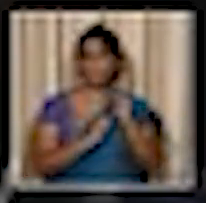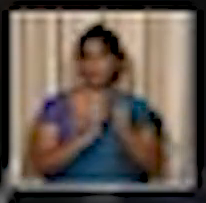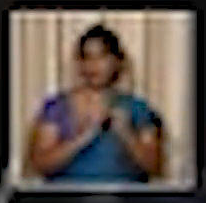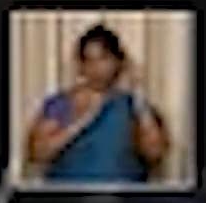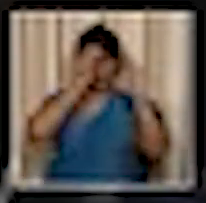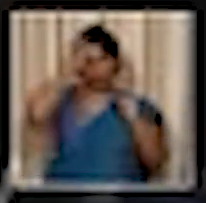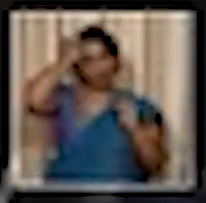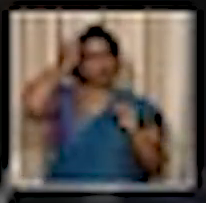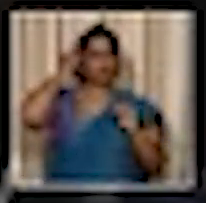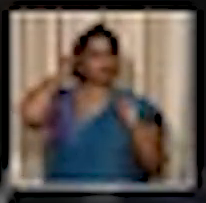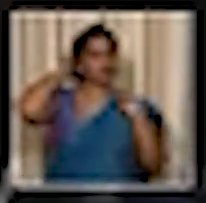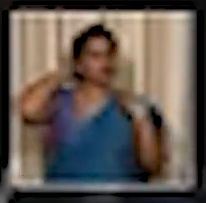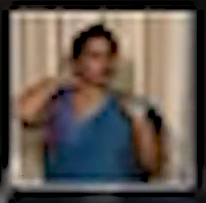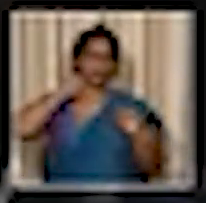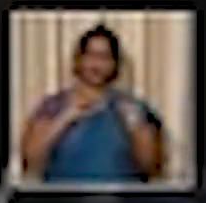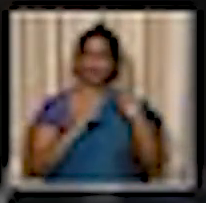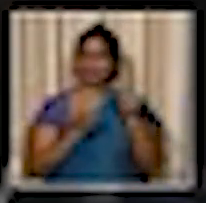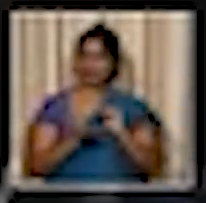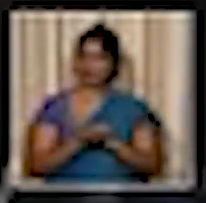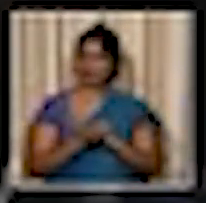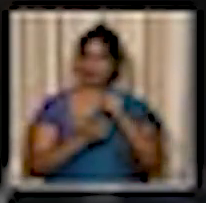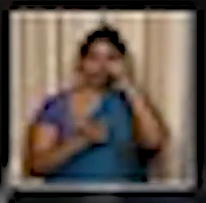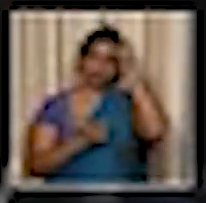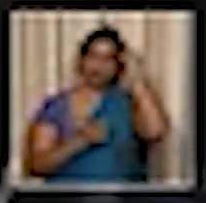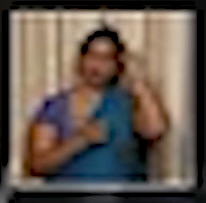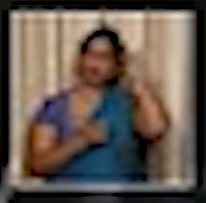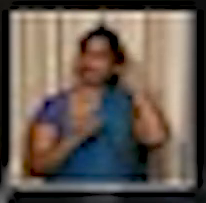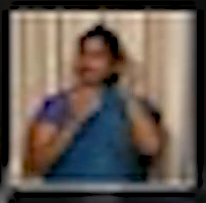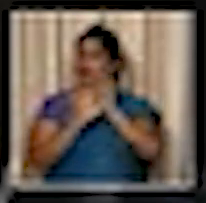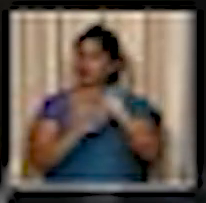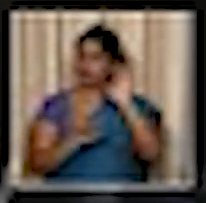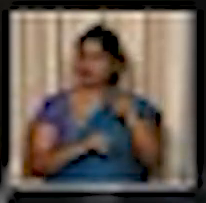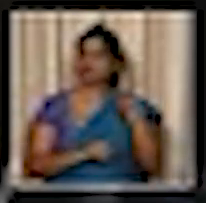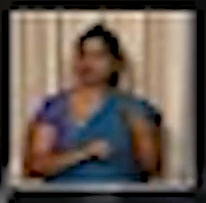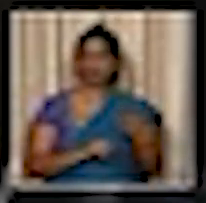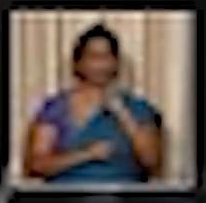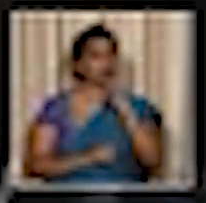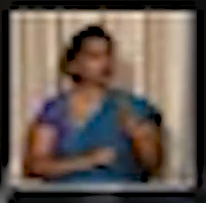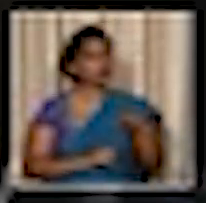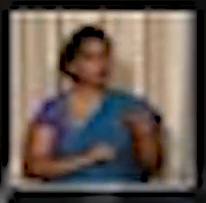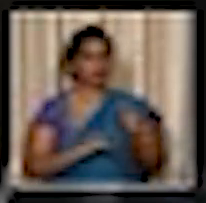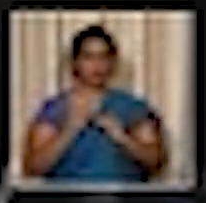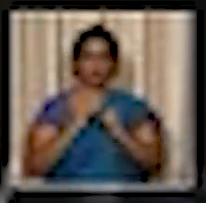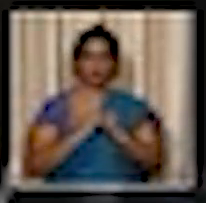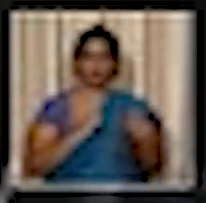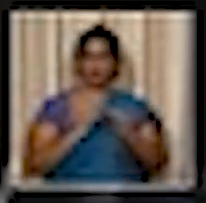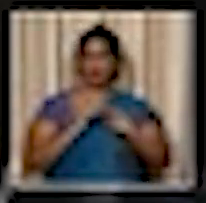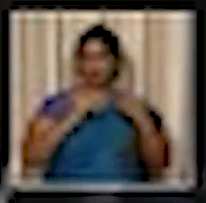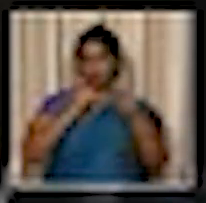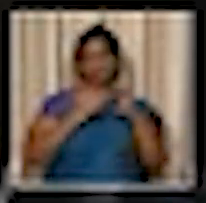වැඩි. තවද ඉහත ප්‍රකාශය නිකුත් කිරීම විනිසුරුවරුන්ගේ කාර්යයට පරිබාහිරව